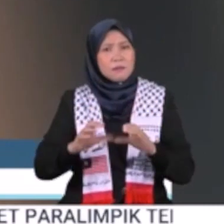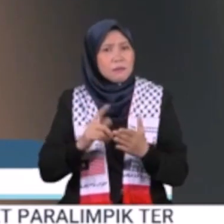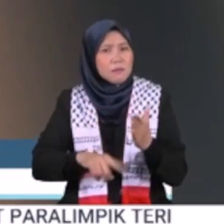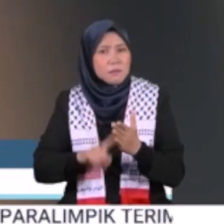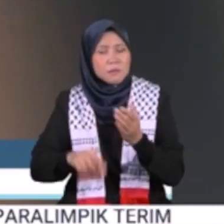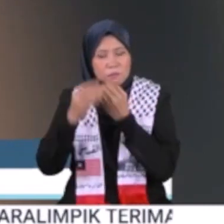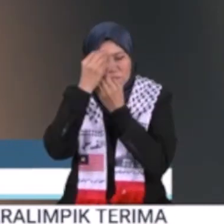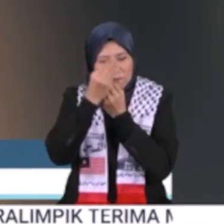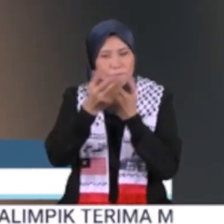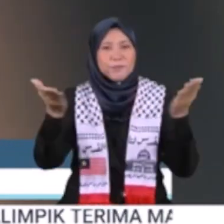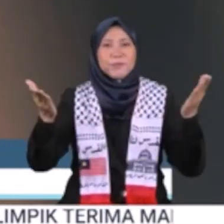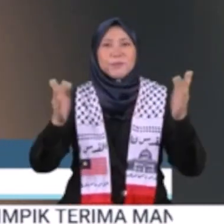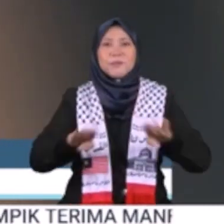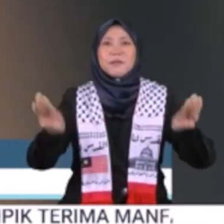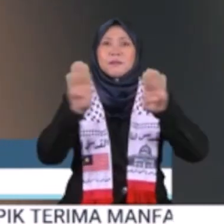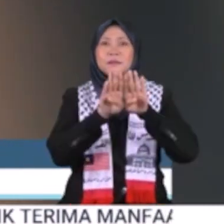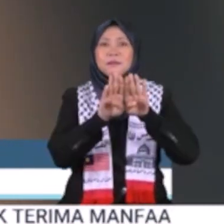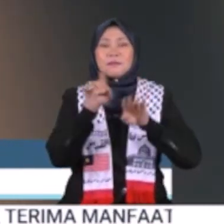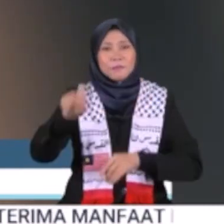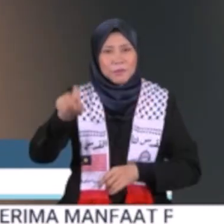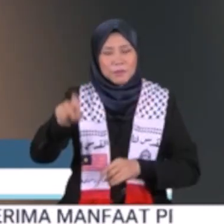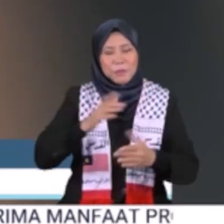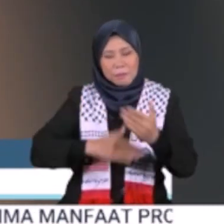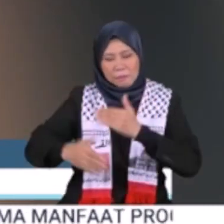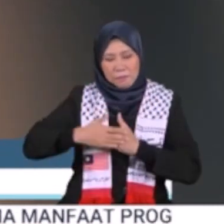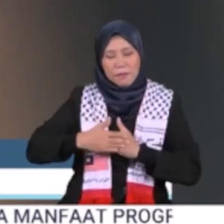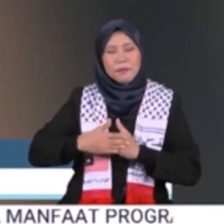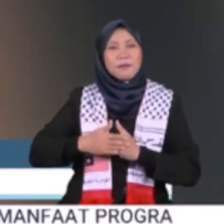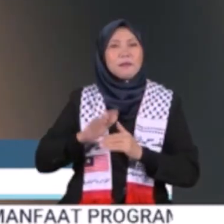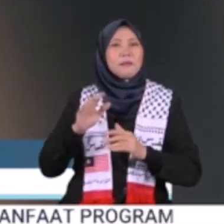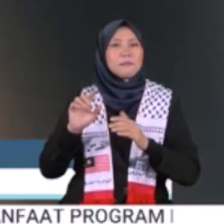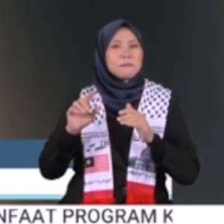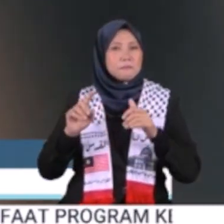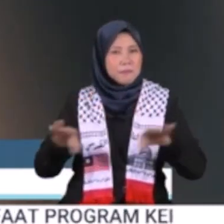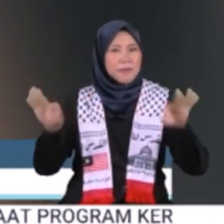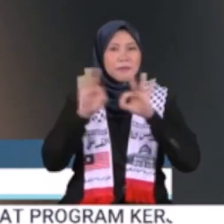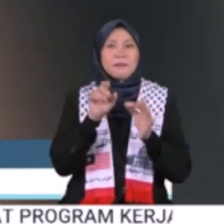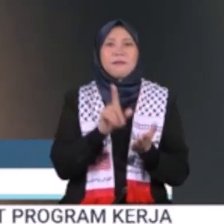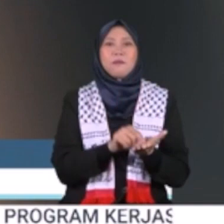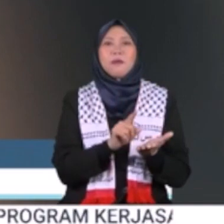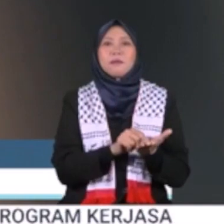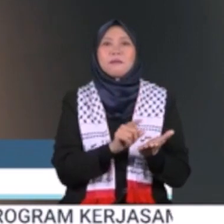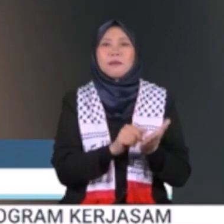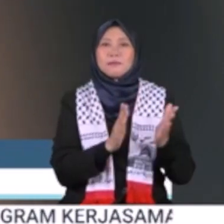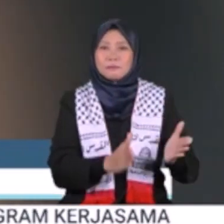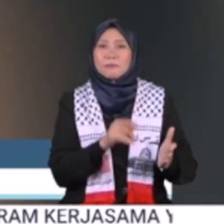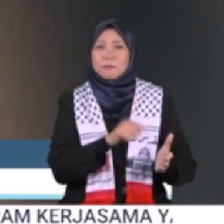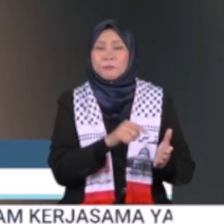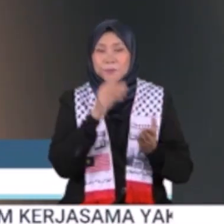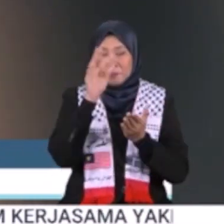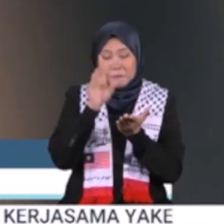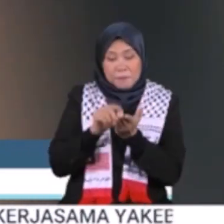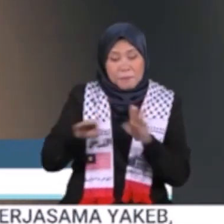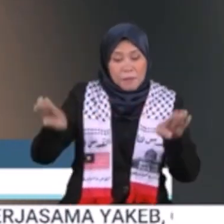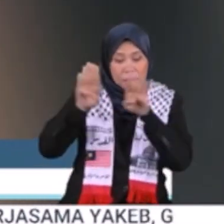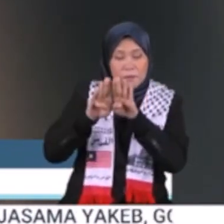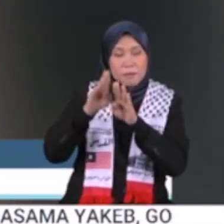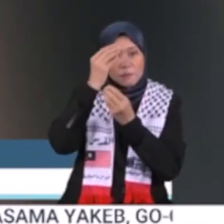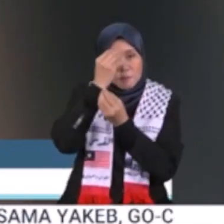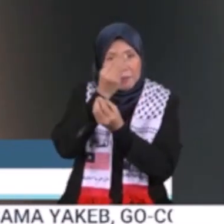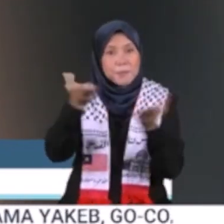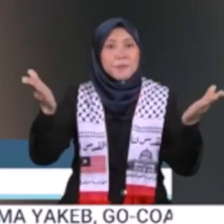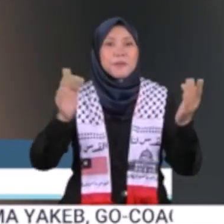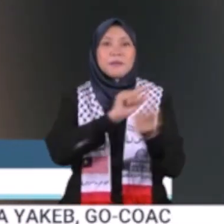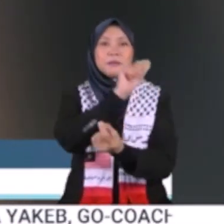sekalipun kita sampaikan berita, kita perlu kembali kepada asas kewartawanan yang mana berita disiarkan mesti